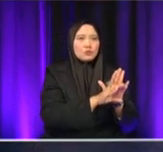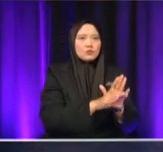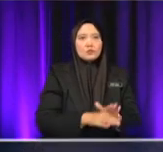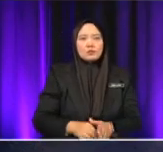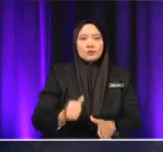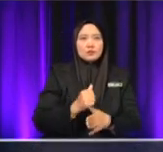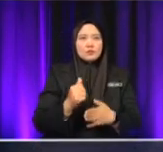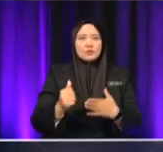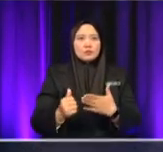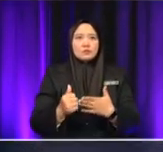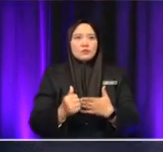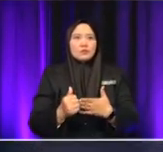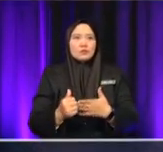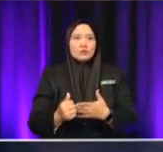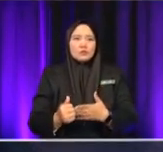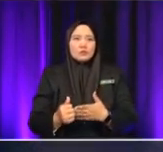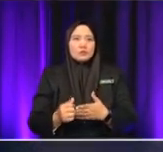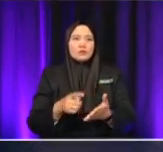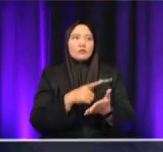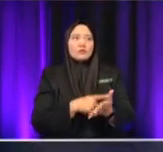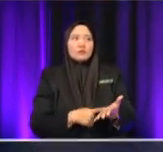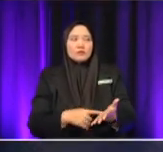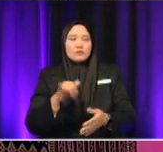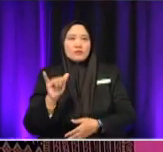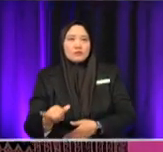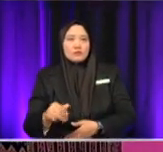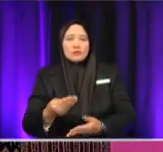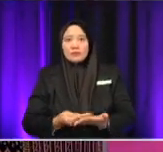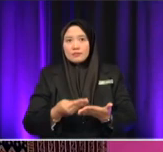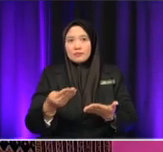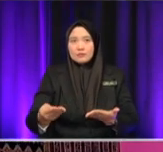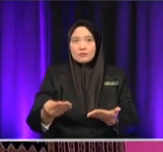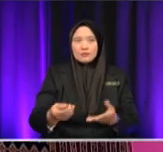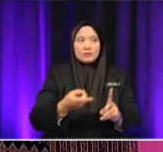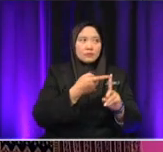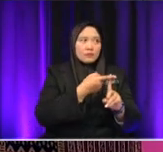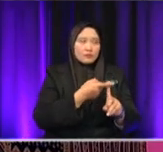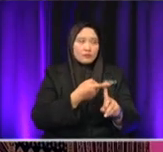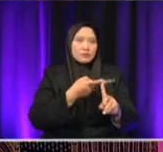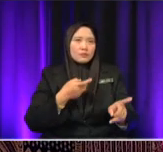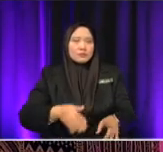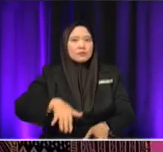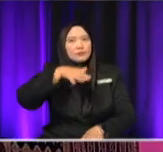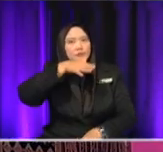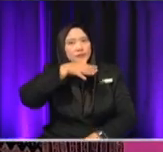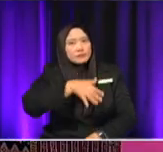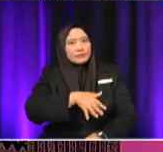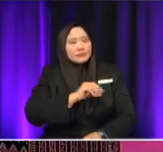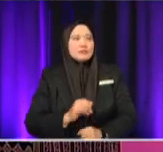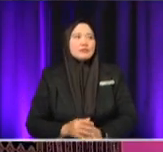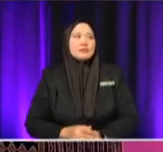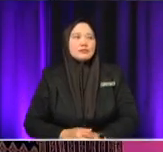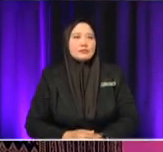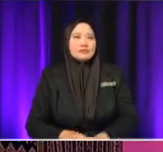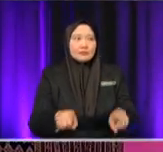apakah yang diterapkan ataupun yang diberi teladan daripada junjungan besar kita rasulullahi shallallahu alaihi